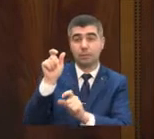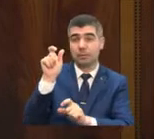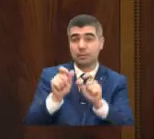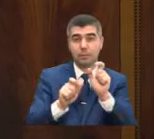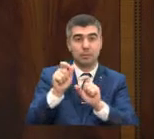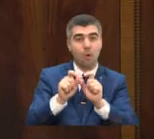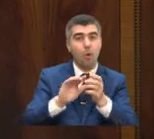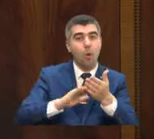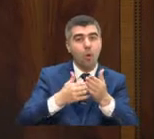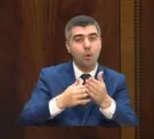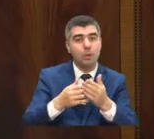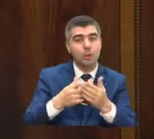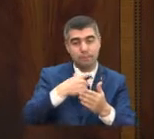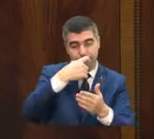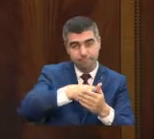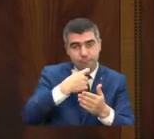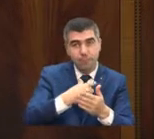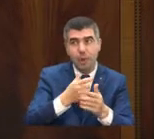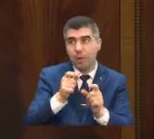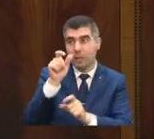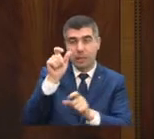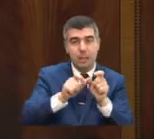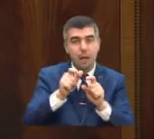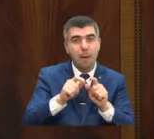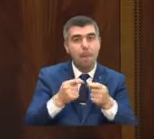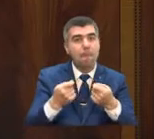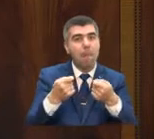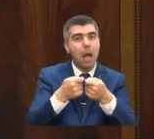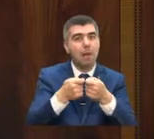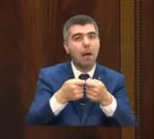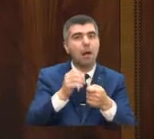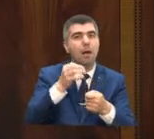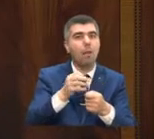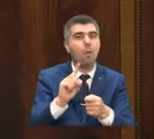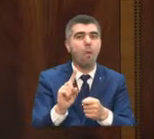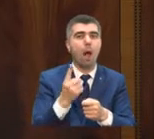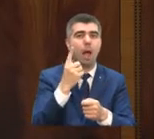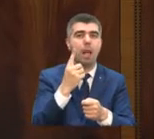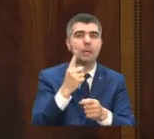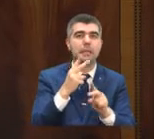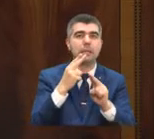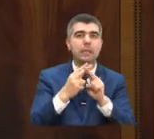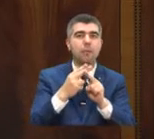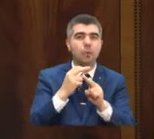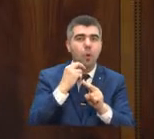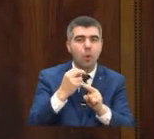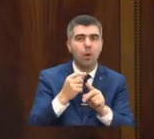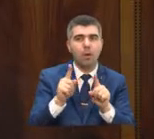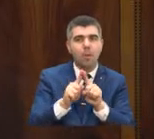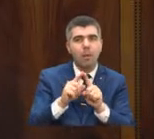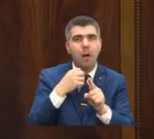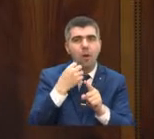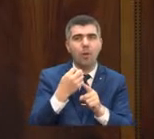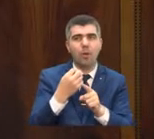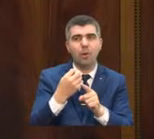سواء، والالتزام بالثبات في المواقف بعيداً عن المتاجرة في القيم الأخلاقية،